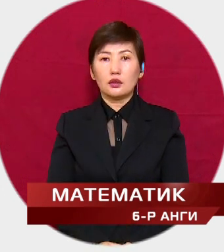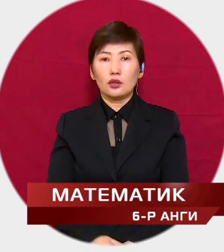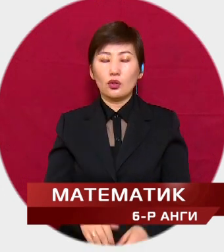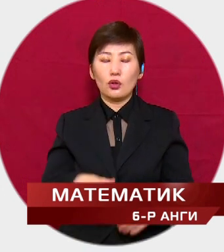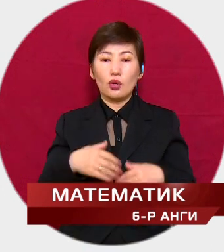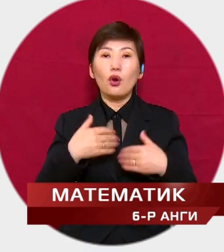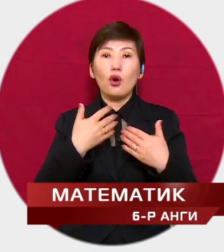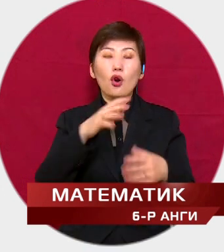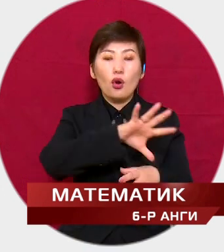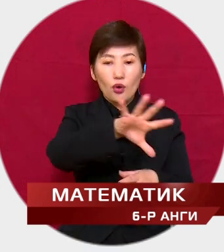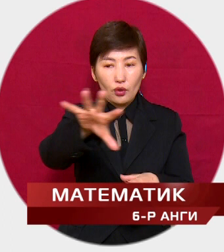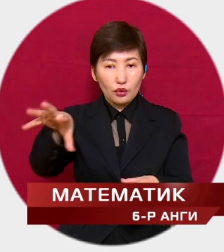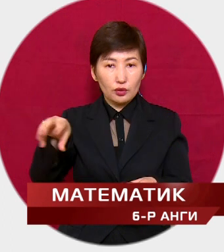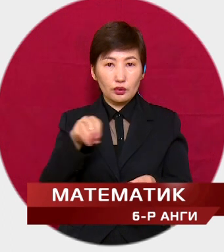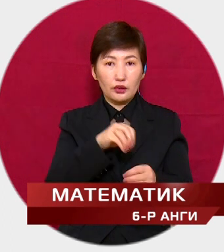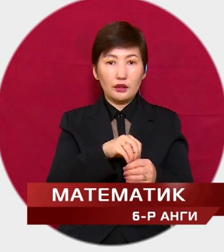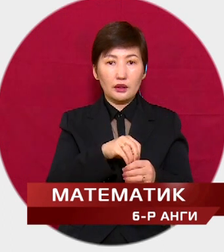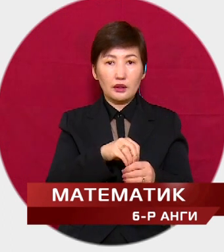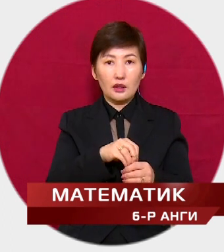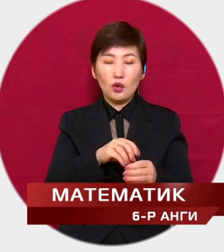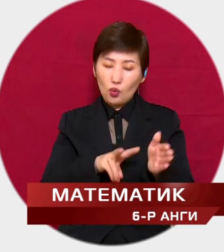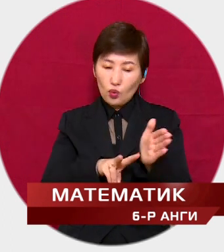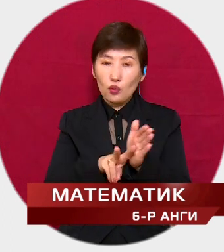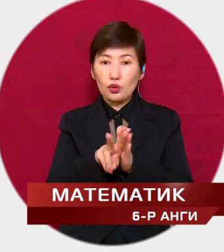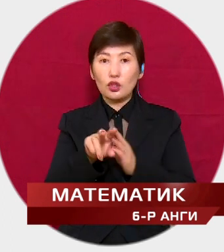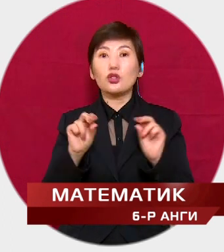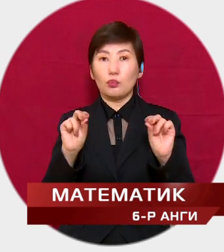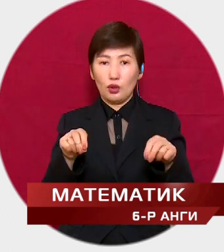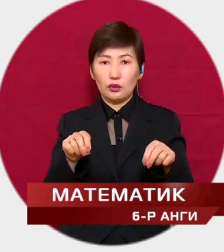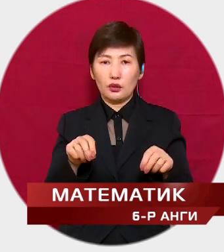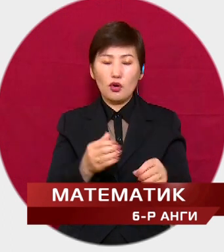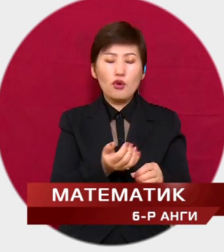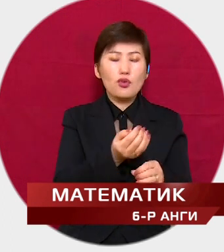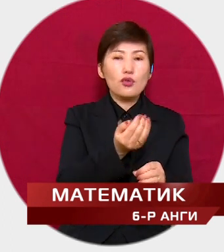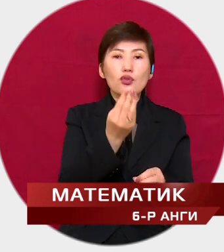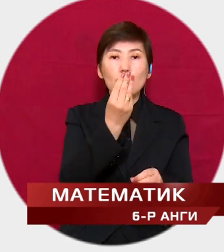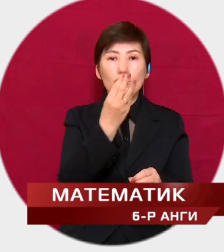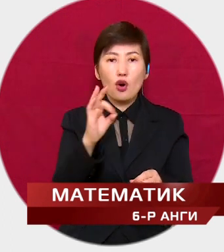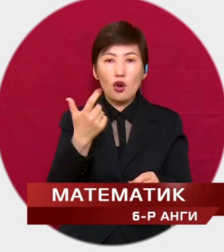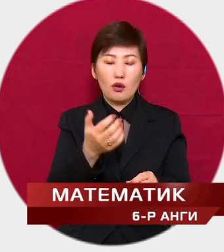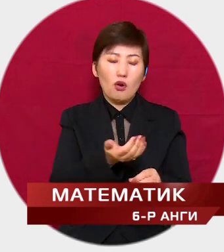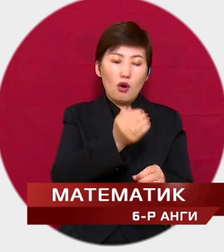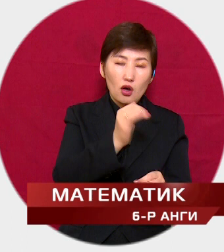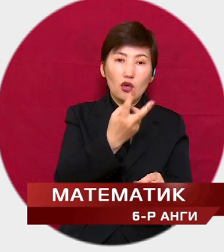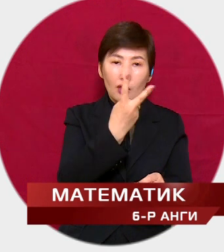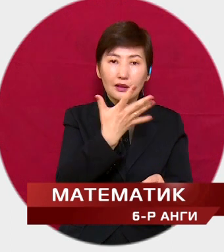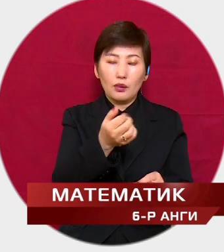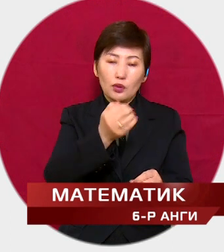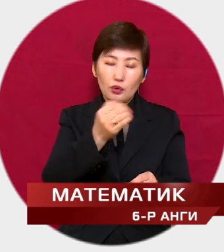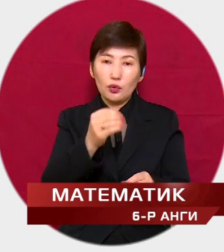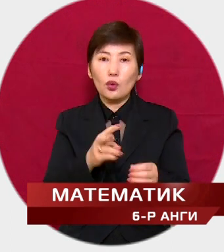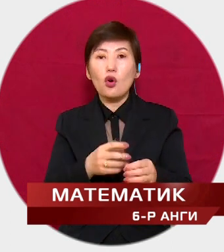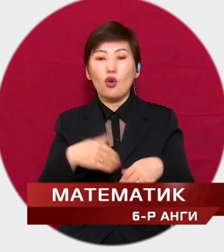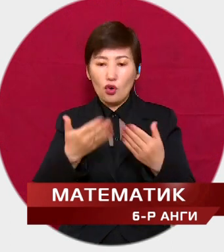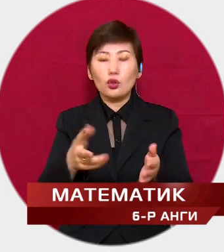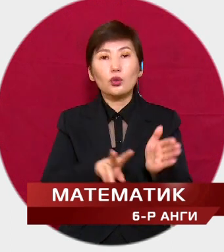өгдлийг бид нар хэрхэн үүсгэх вэ гэдгийг энэ дээр харууллаа. Өөрөөр хэлбэл шог 25 удаа хаяад бид нар өгдөл үүсгэж байна гэсэн үг. За энэ